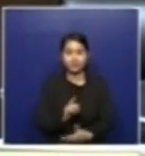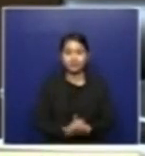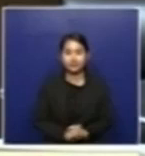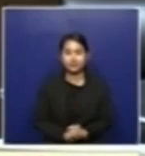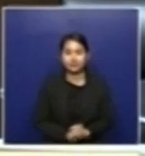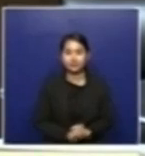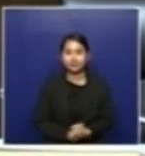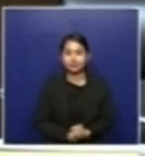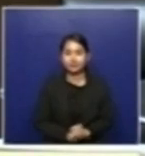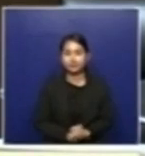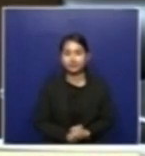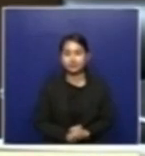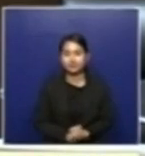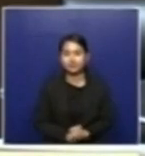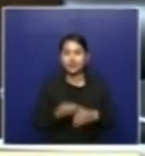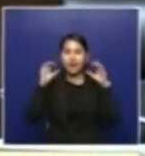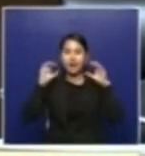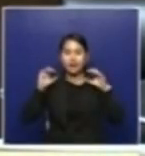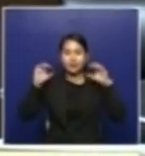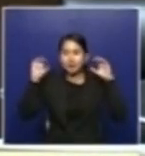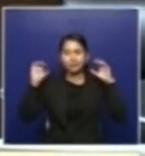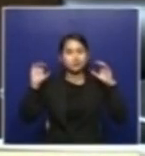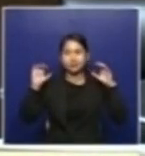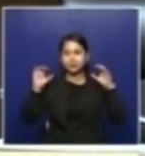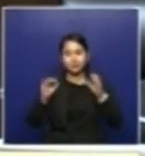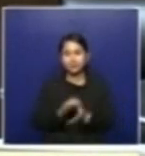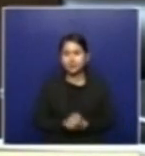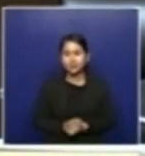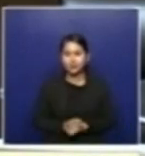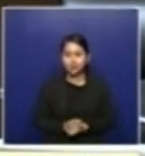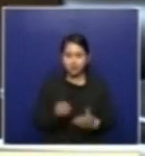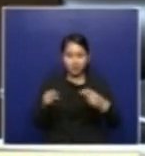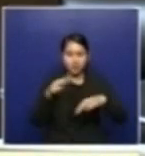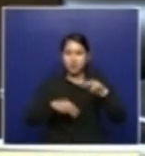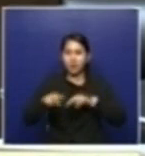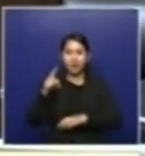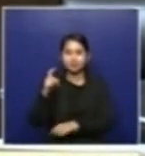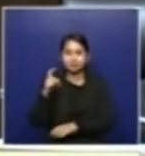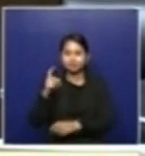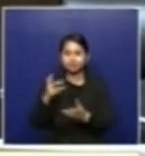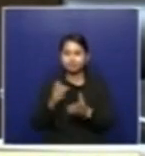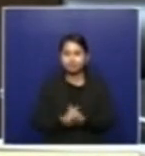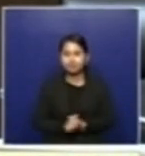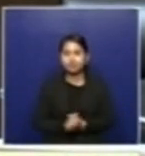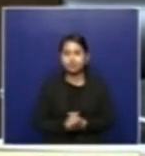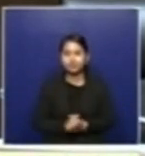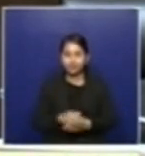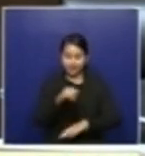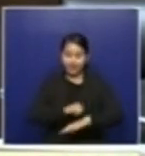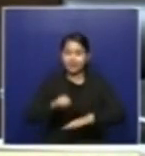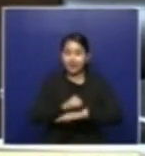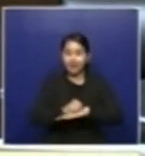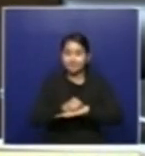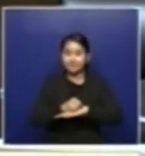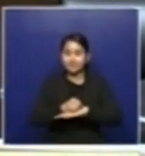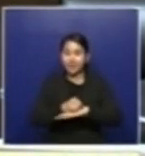ารัฐบาลเนี่ยล้มเหลวโดยสิ้นเชิงครับในการควบคุมสนามมวยลุมพินีเนี่ย